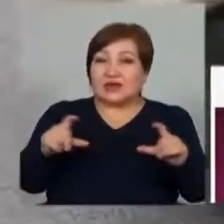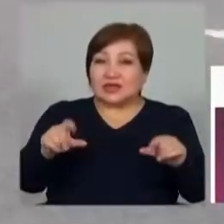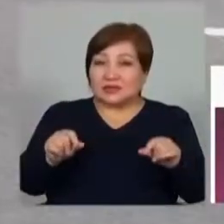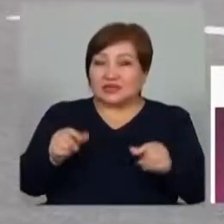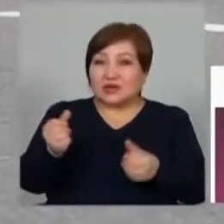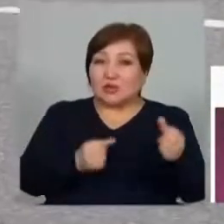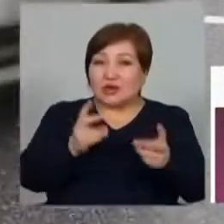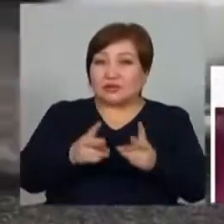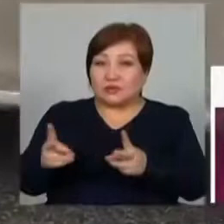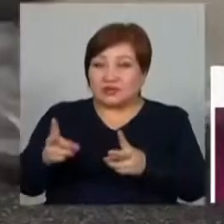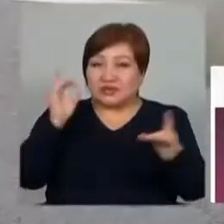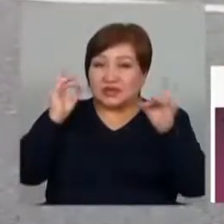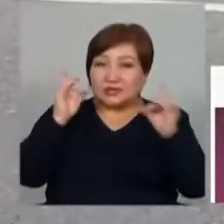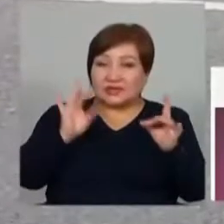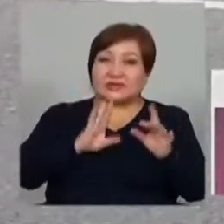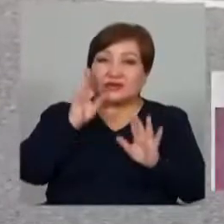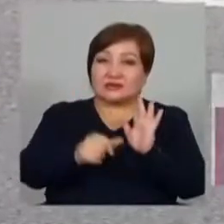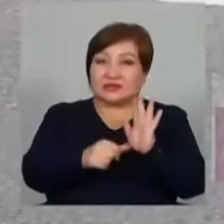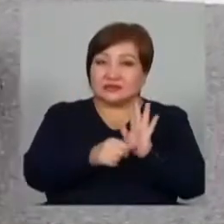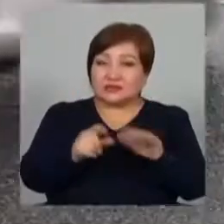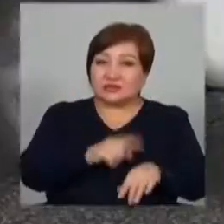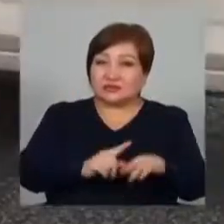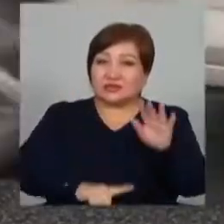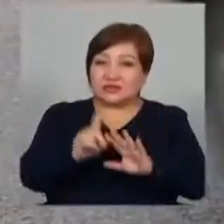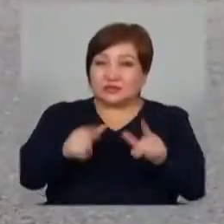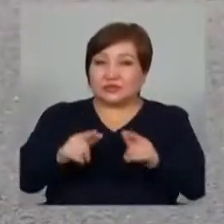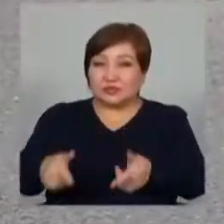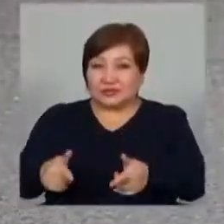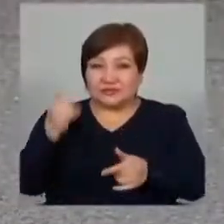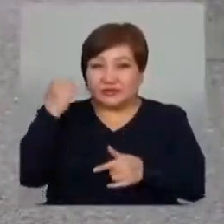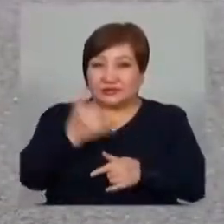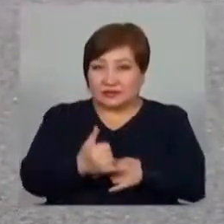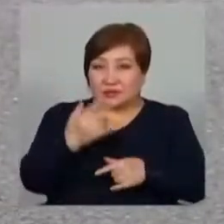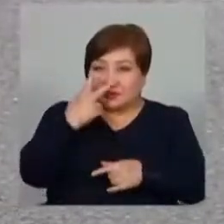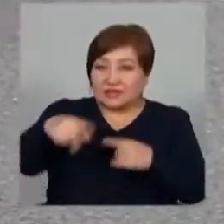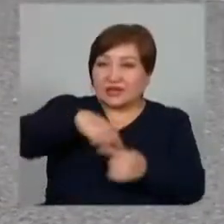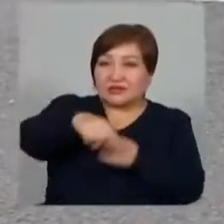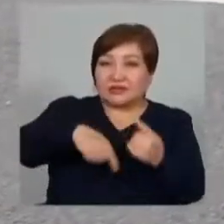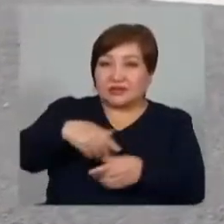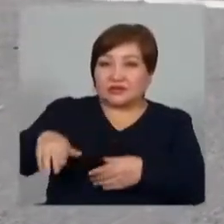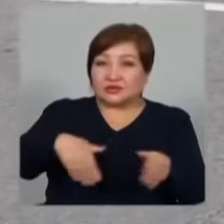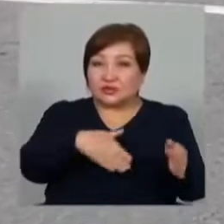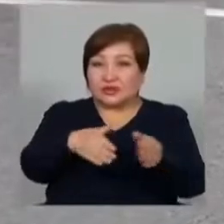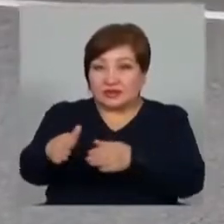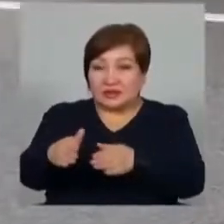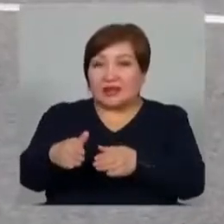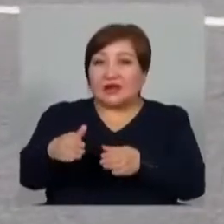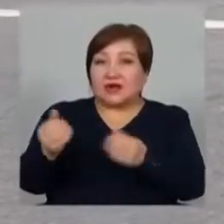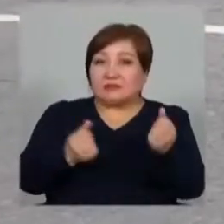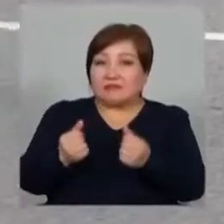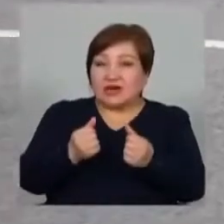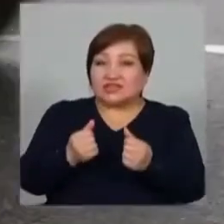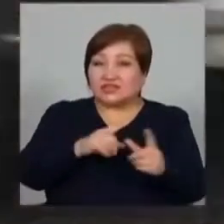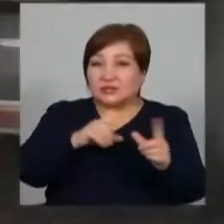дабыл таңғы сағат 6-дан бастап түсе бастапты. Өздеріңіз көргендей, айналма жолда көлік ағыны көп. Алматыда кешелі